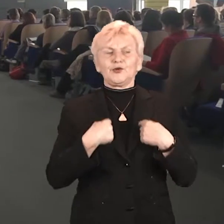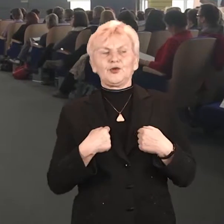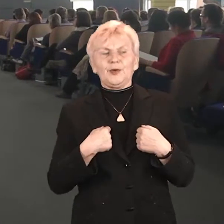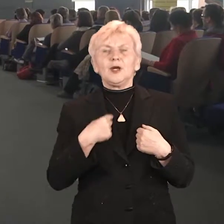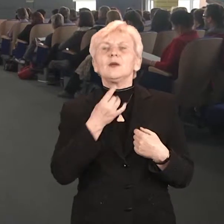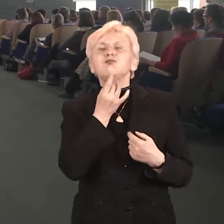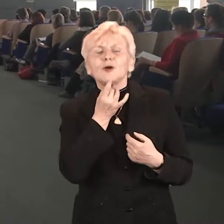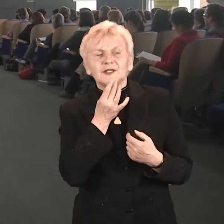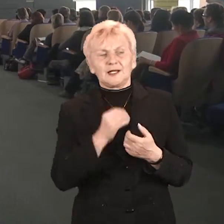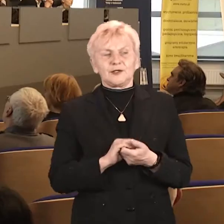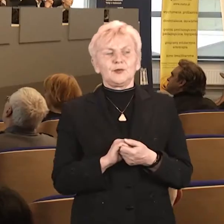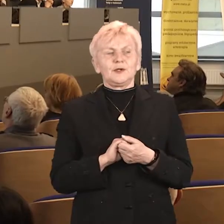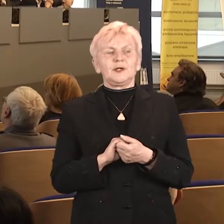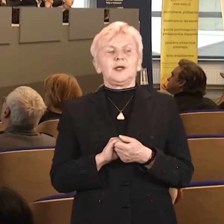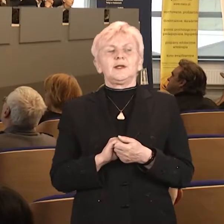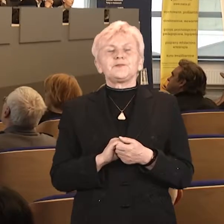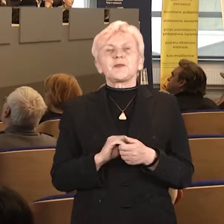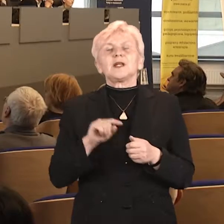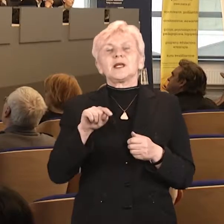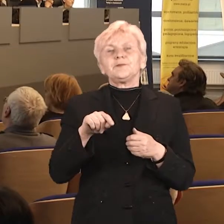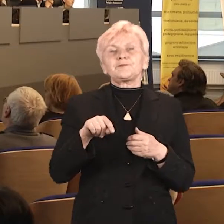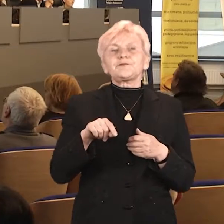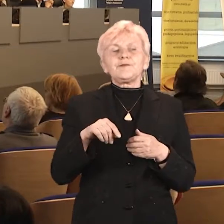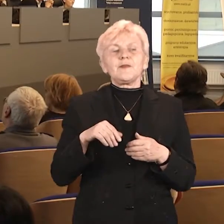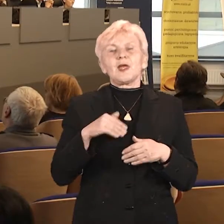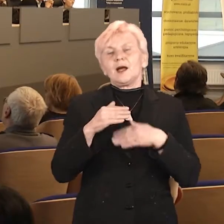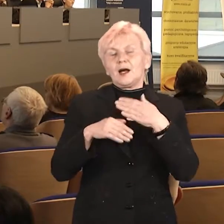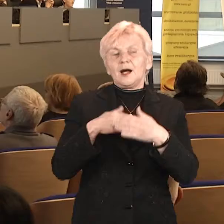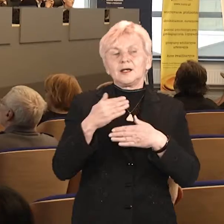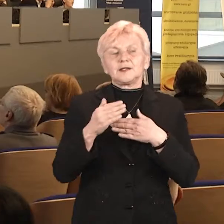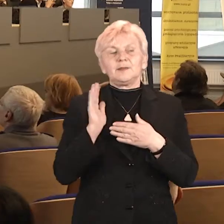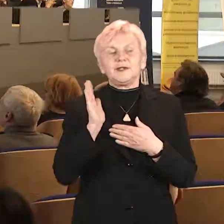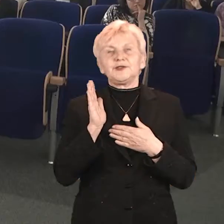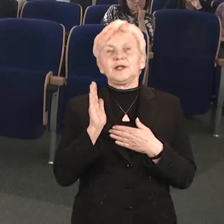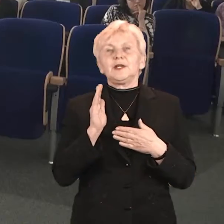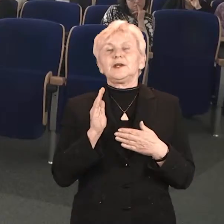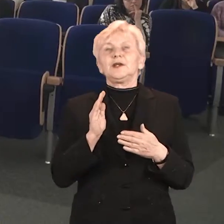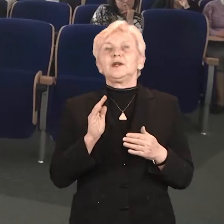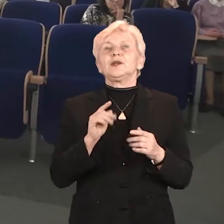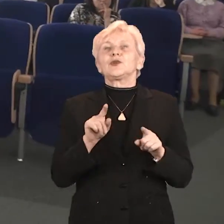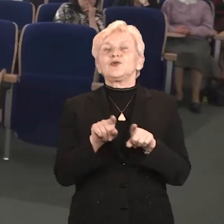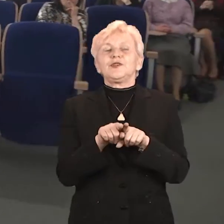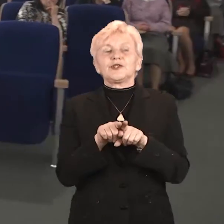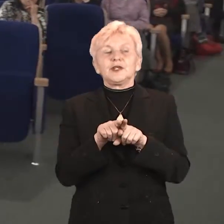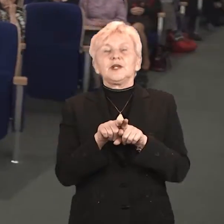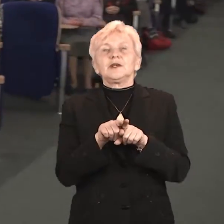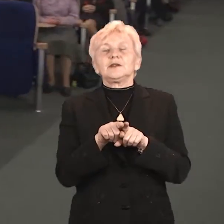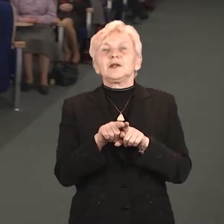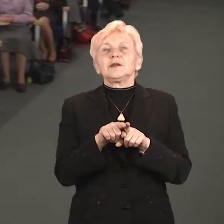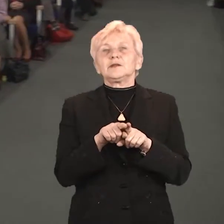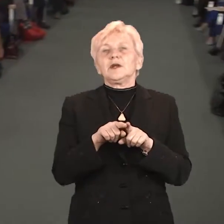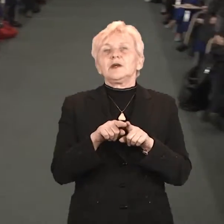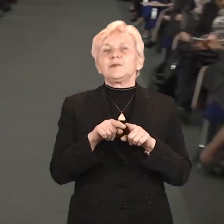końca 2018 roku. Obok szkół w kampanię włączyć może się służba zdrowia, przedstawiciele organizacji pozarządowych,